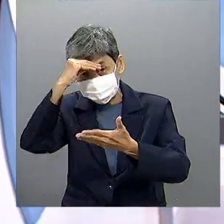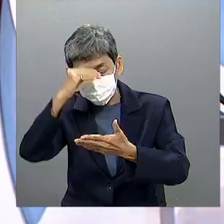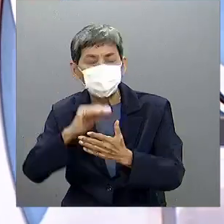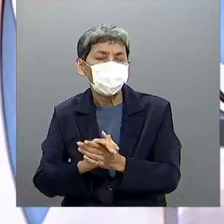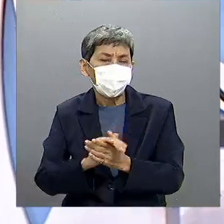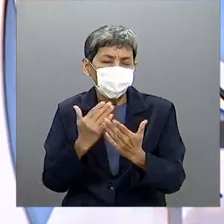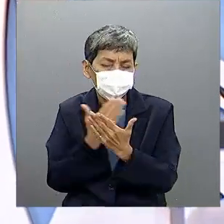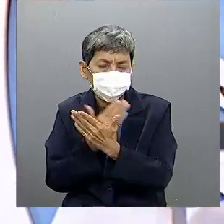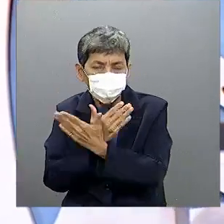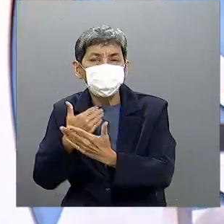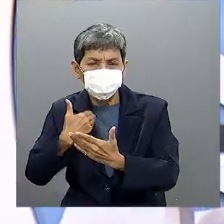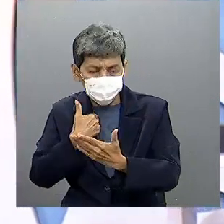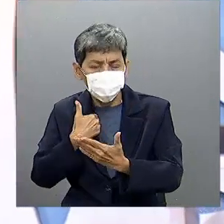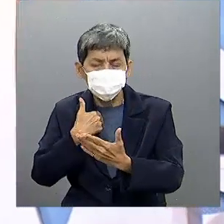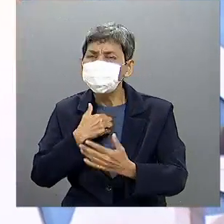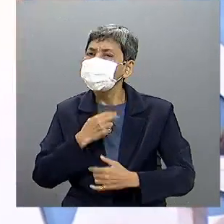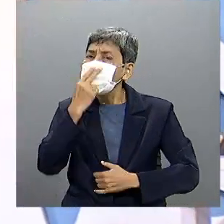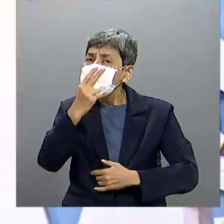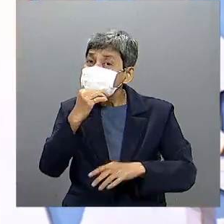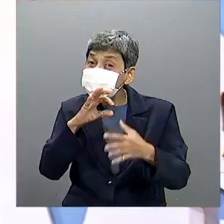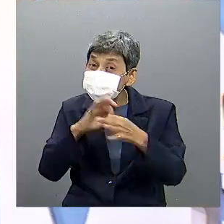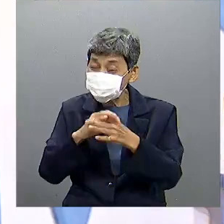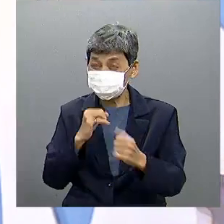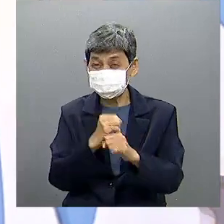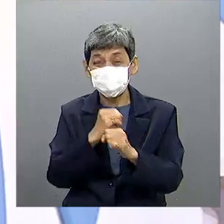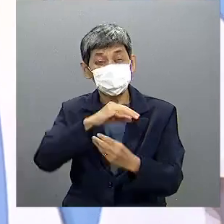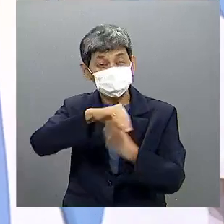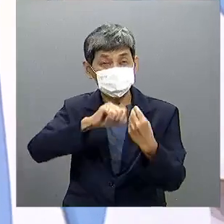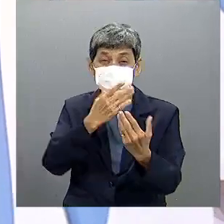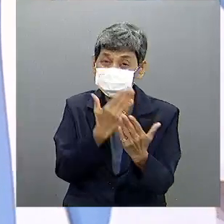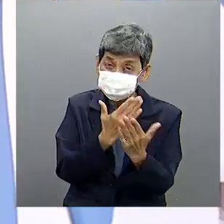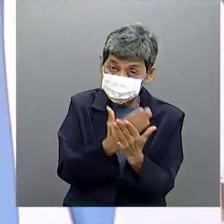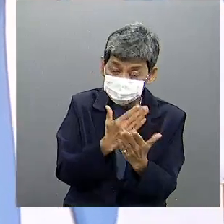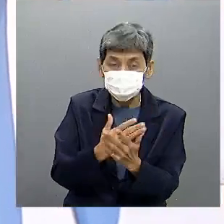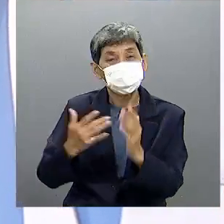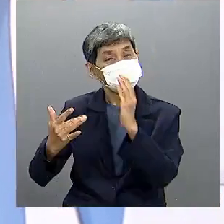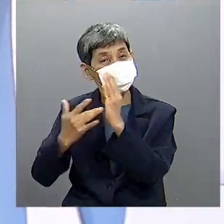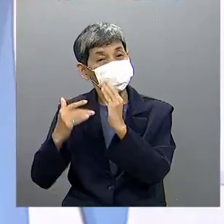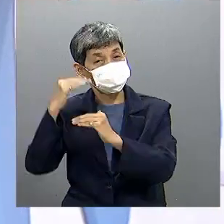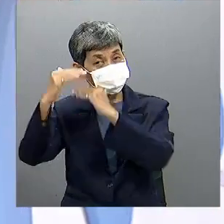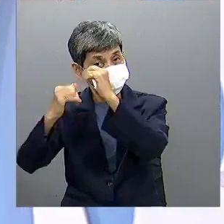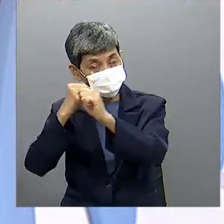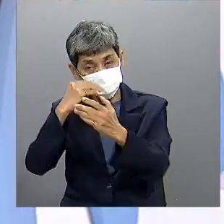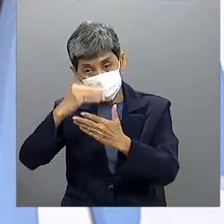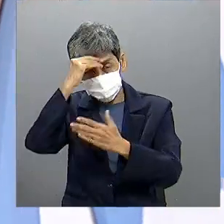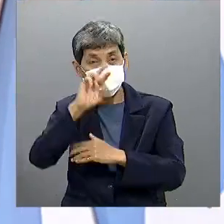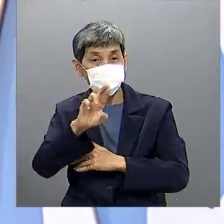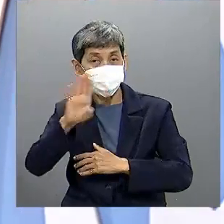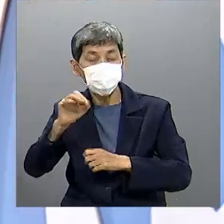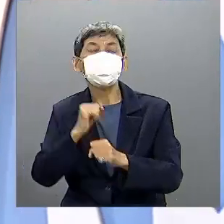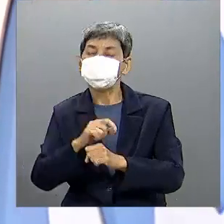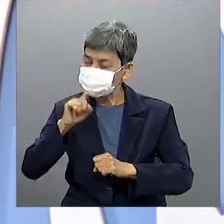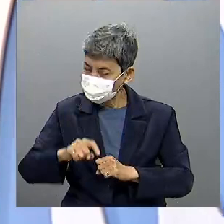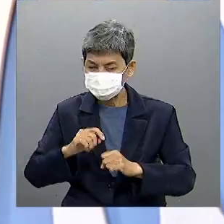ากยิ่งขึ้นนะคะนอกจากในเรื่องของปัจจัยทางเศรษฐกิจความก้าวหน้าทางเทคโนโลยีระบบการศึกษานั้นจึงมีความจำเป็นที่ต้องปฏิรูปอย่